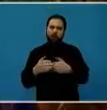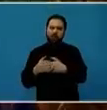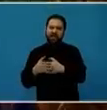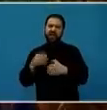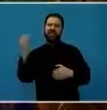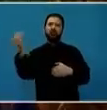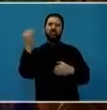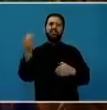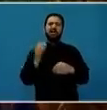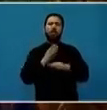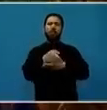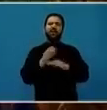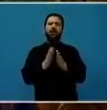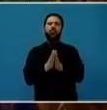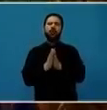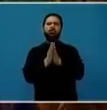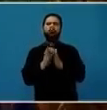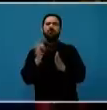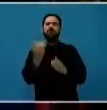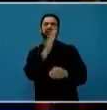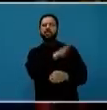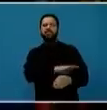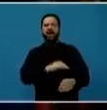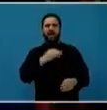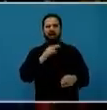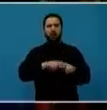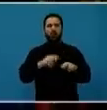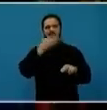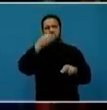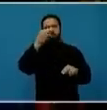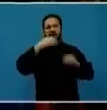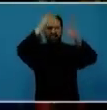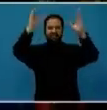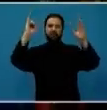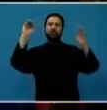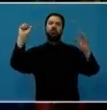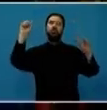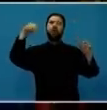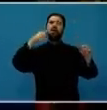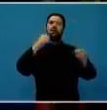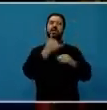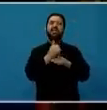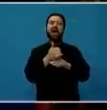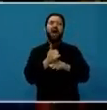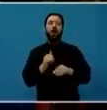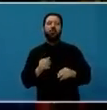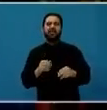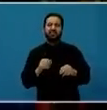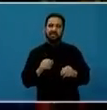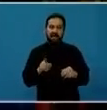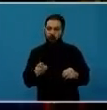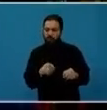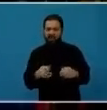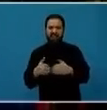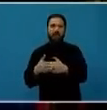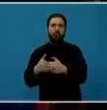rugăciune și prin răbdare. Cum spunea Sfântul Ioan Gură de Aur, să căutăm să ne apropiem de Dumnezeu cu pași mărunți,